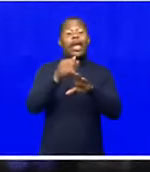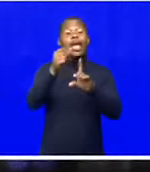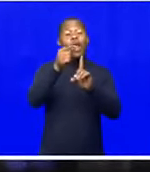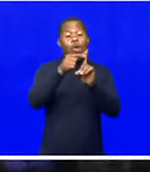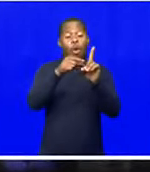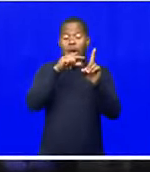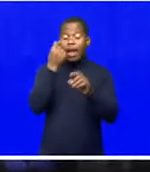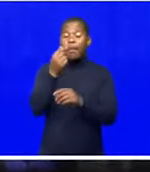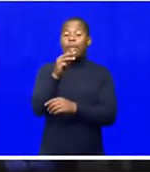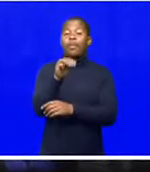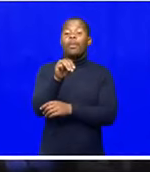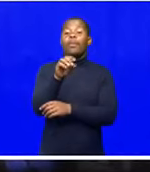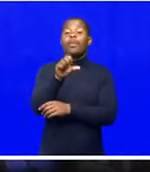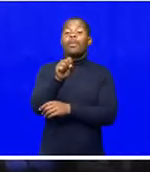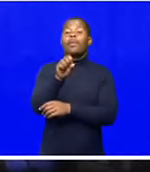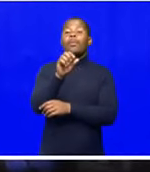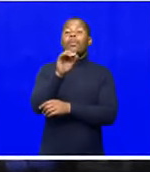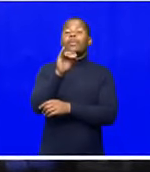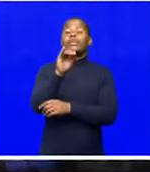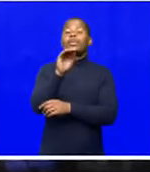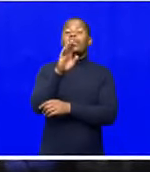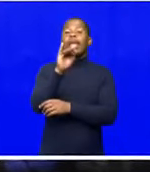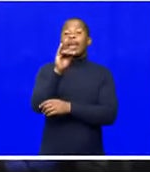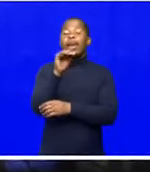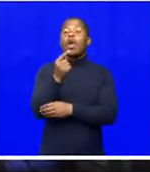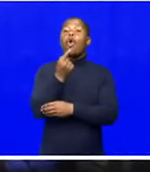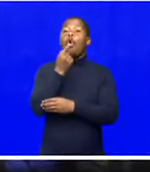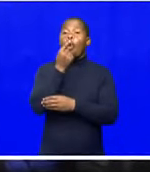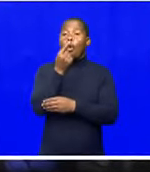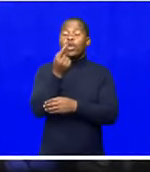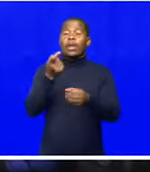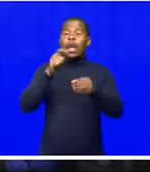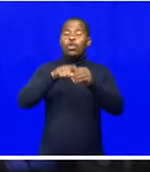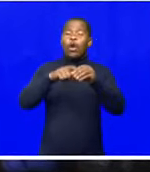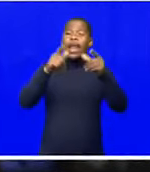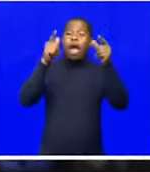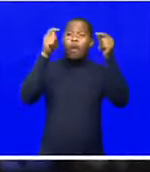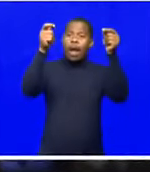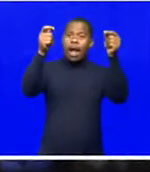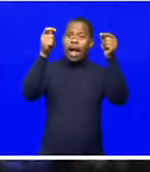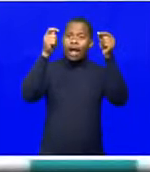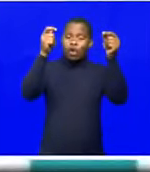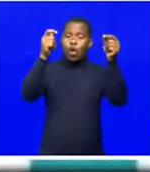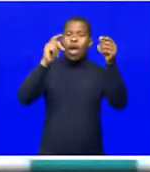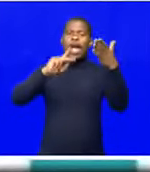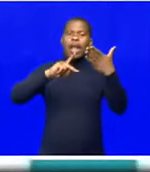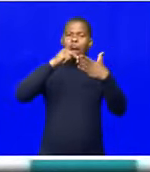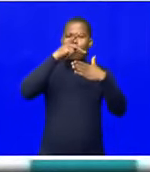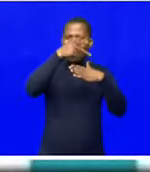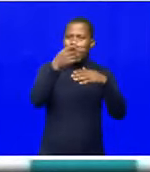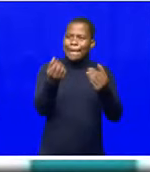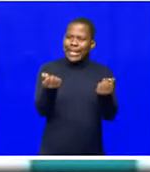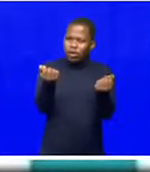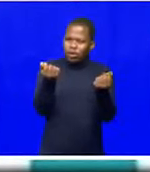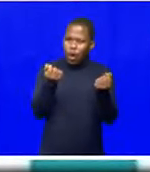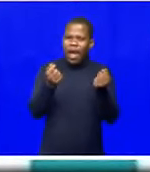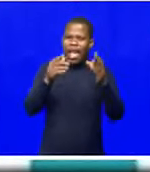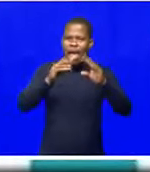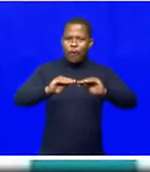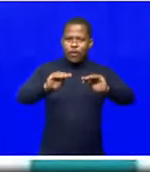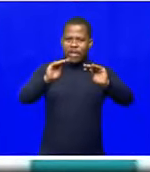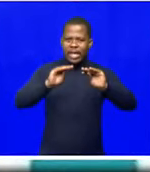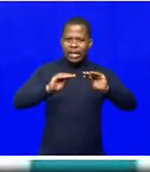Msibi uthi sifundza saselibonjeni sisemkhankasweni wekuqinisa tinhlelo letitawufundzisa abantwana